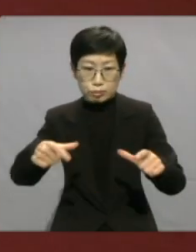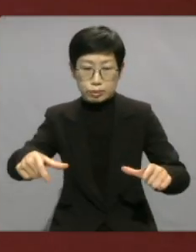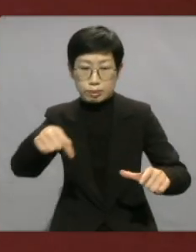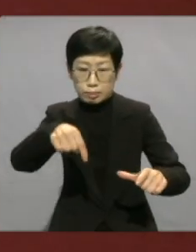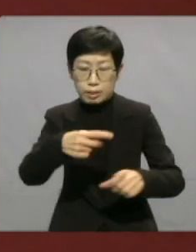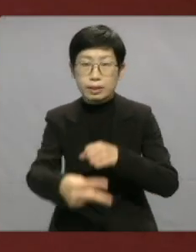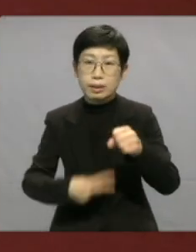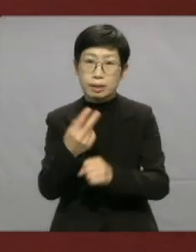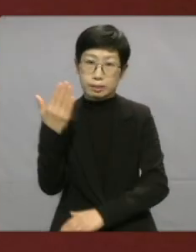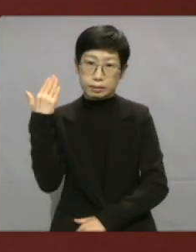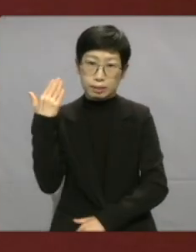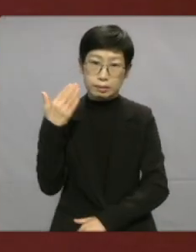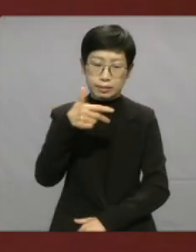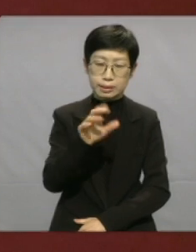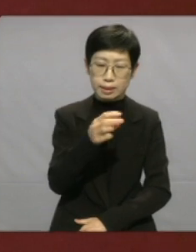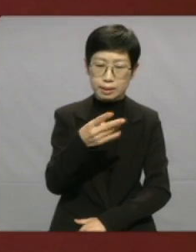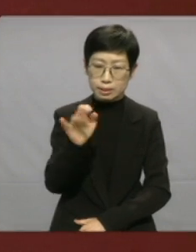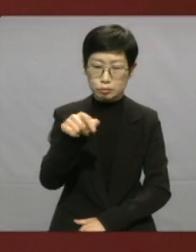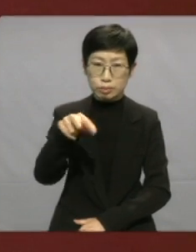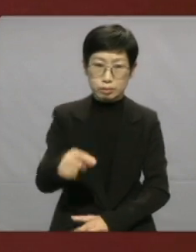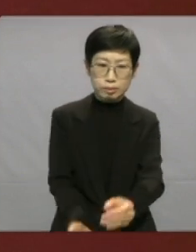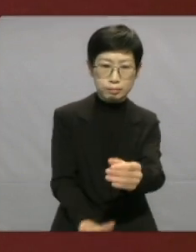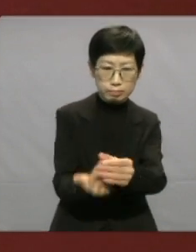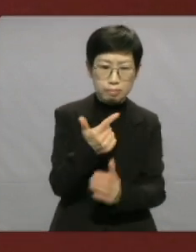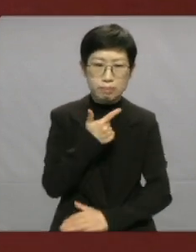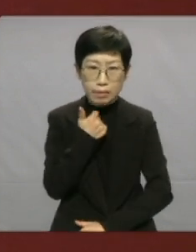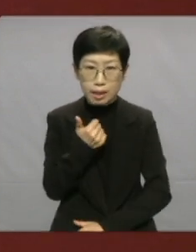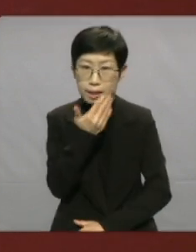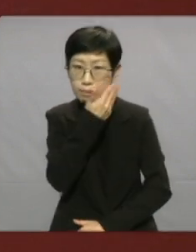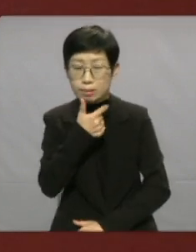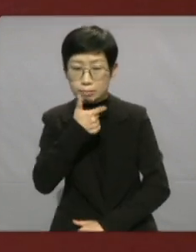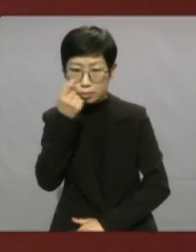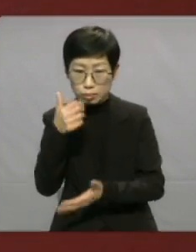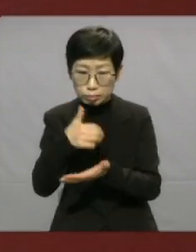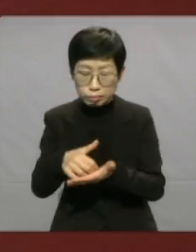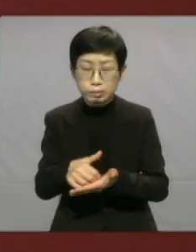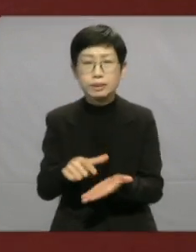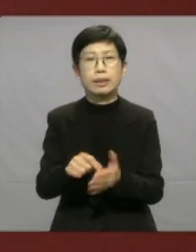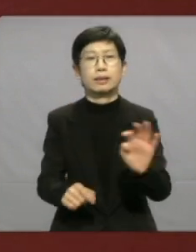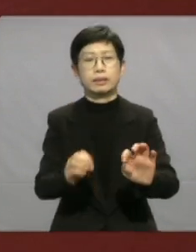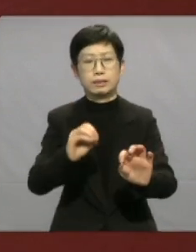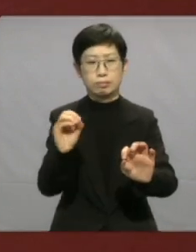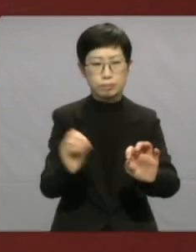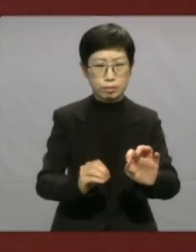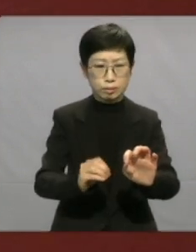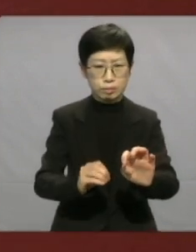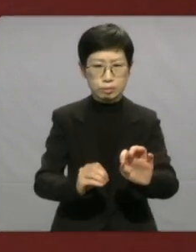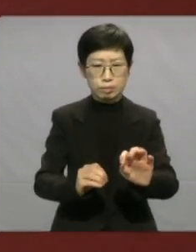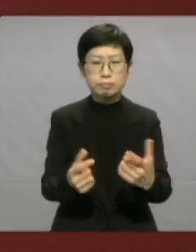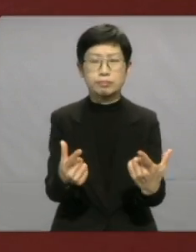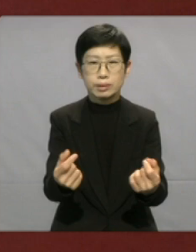Panzi, il y a deux ans, ils ont connu une grande épidémie de fièvre typhoïde dans cette zone et que le taux